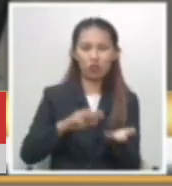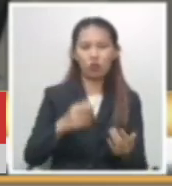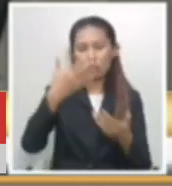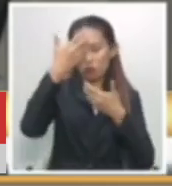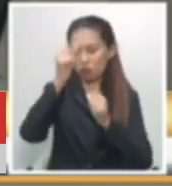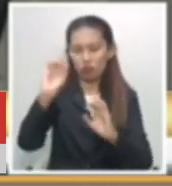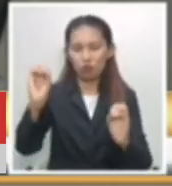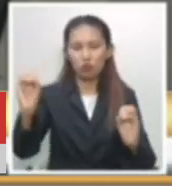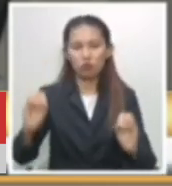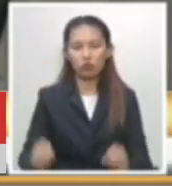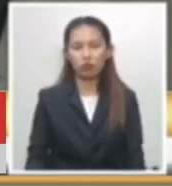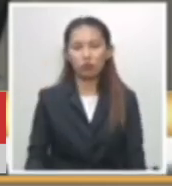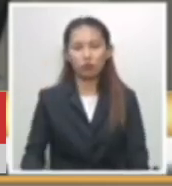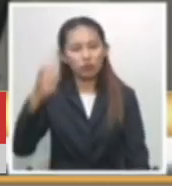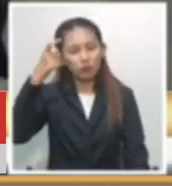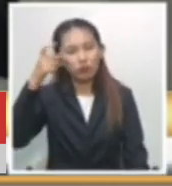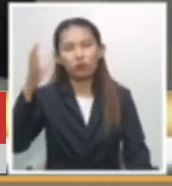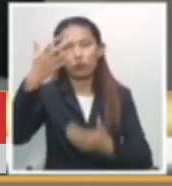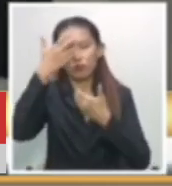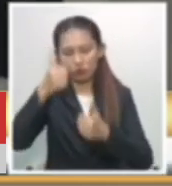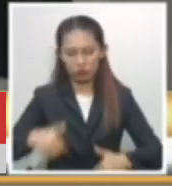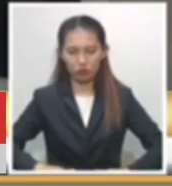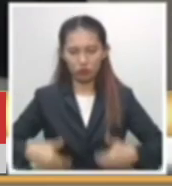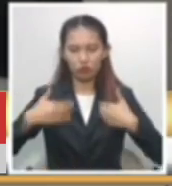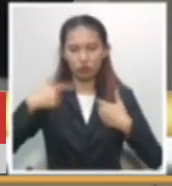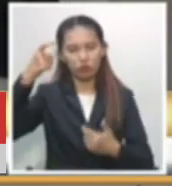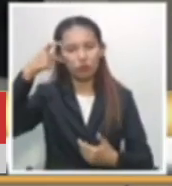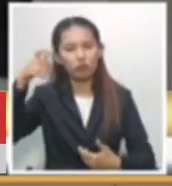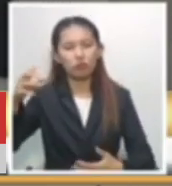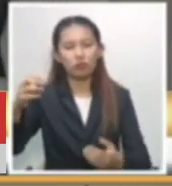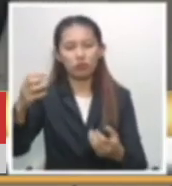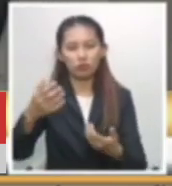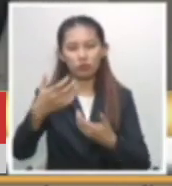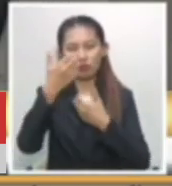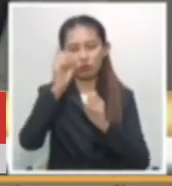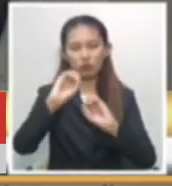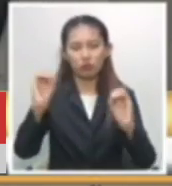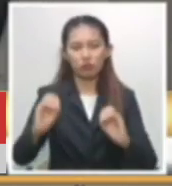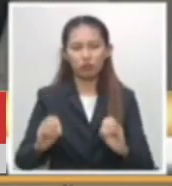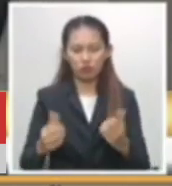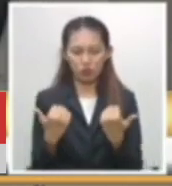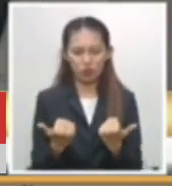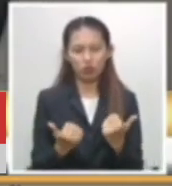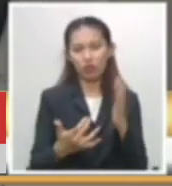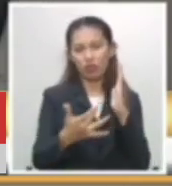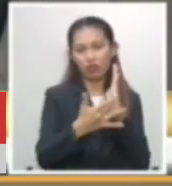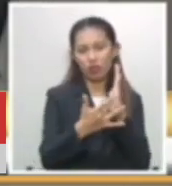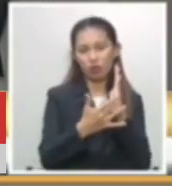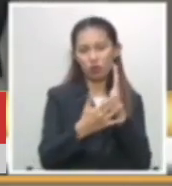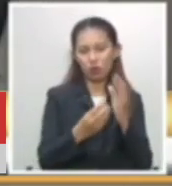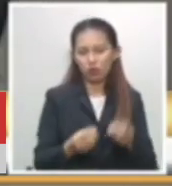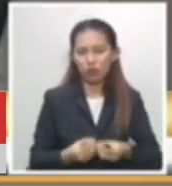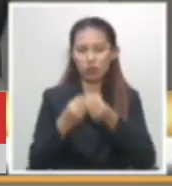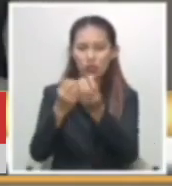นบทวันนี้ทำไมคุณไม่ใช้เทคโนโลยีทำไมใช้วิธีการ